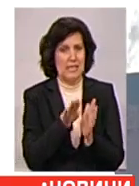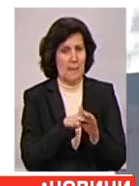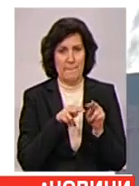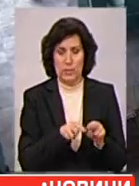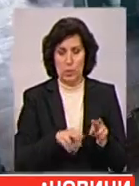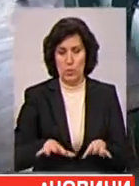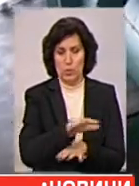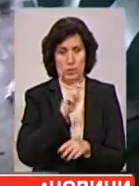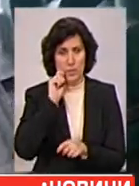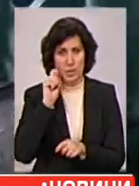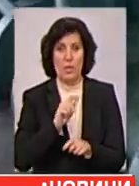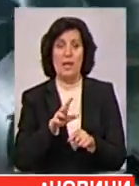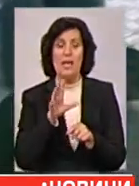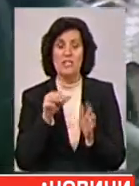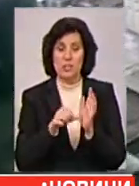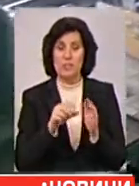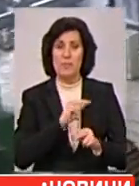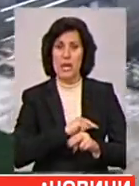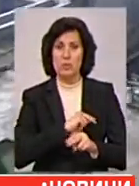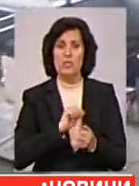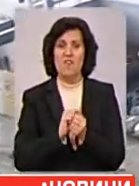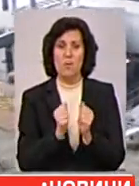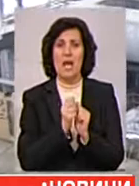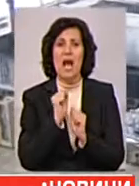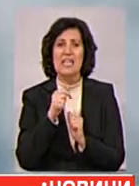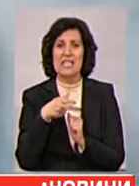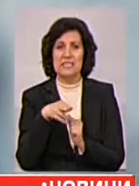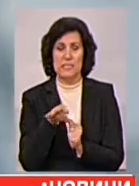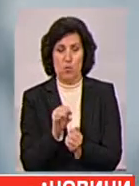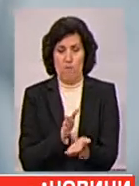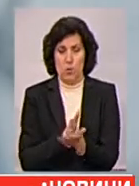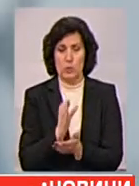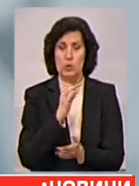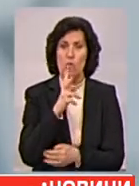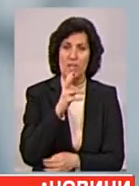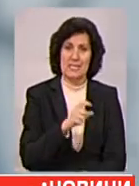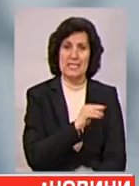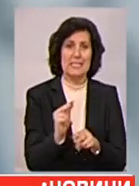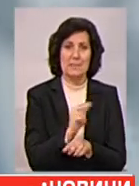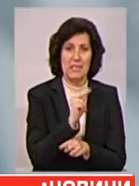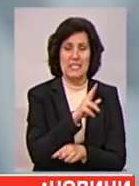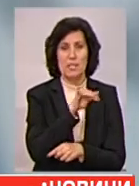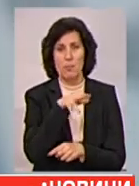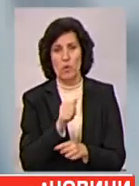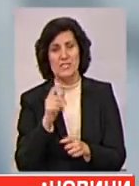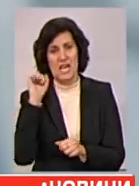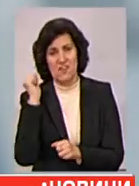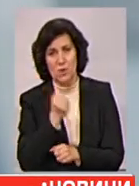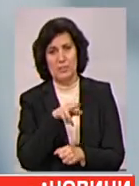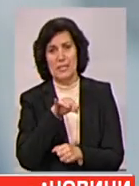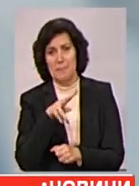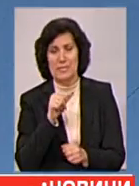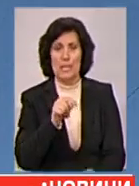Україні території. З них 6 працюють винятково на вугілля антрацитової групи. Це Слов'янська, Зміївська, Придніпровська, Криворізька,